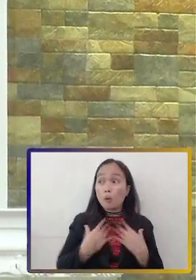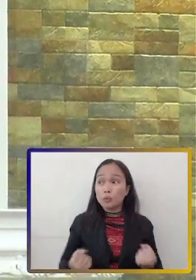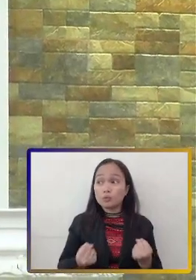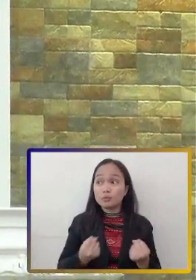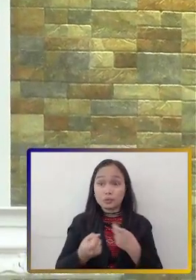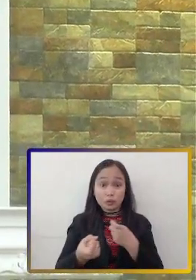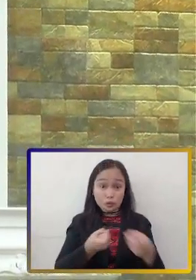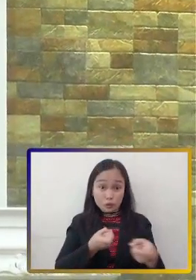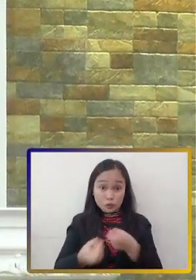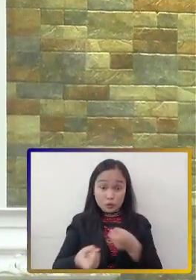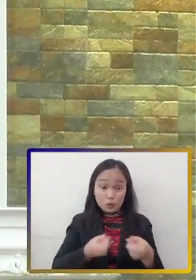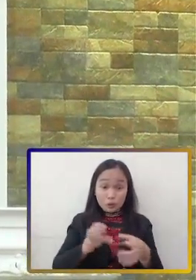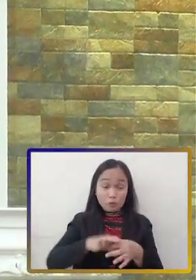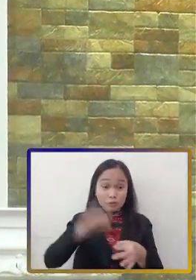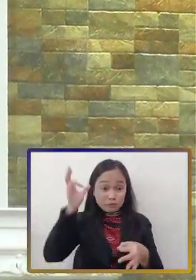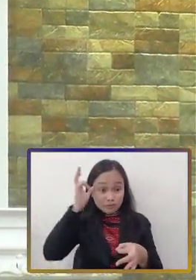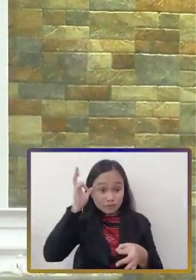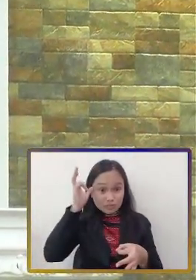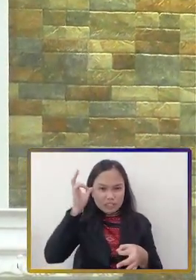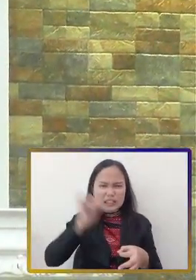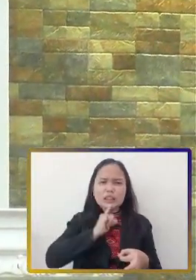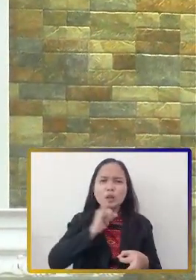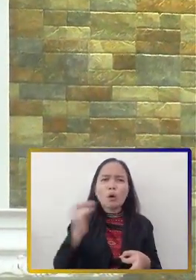is also a storage?